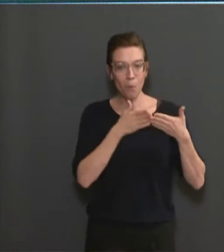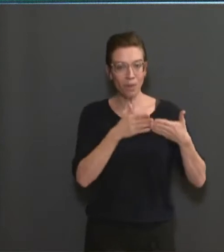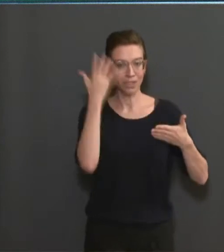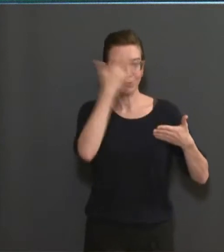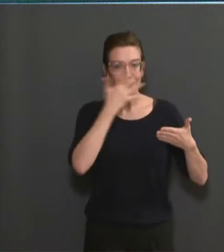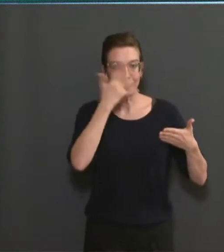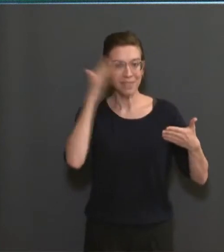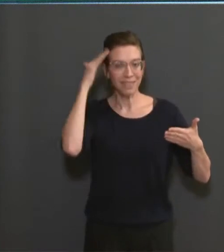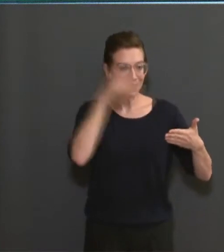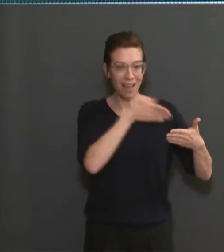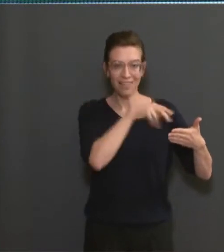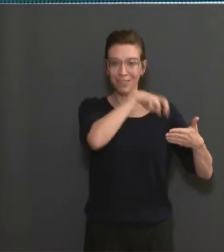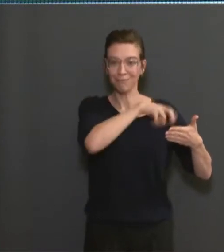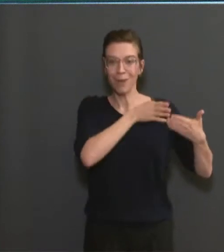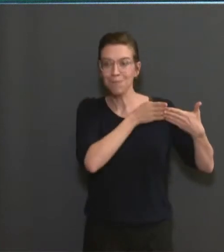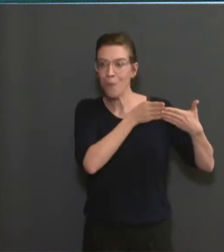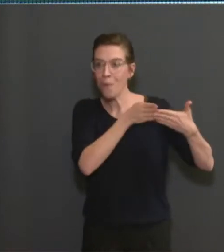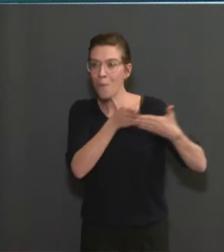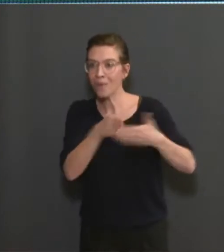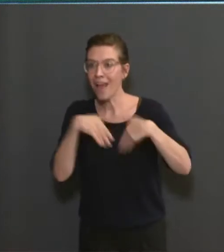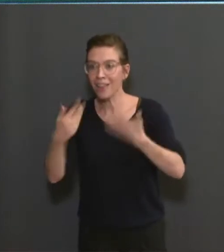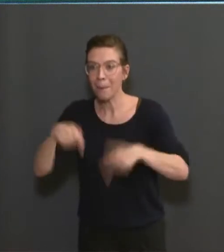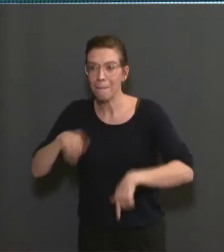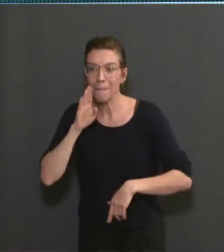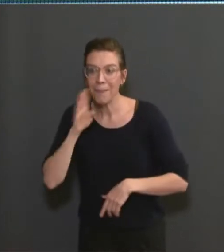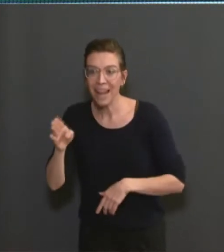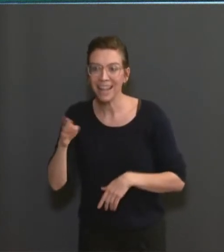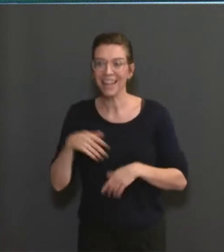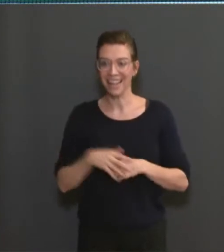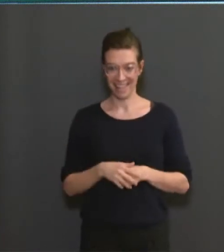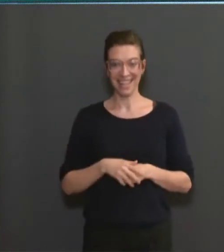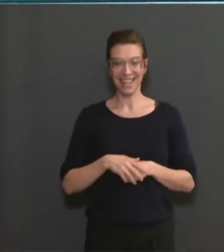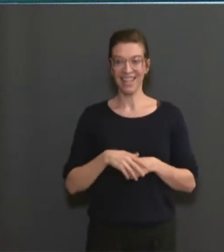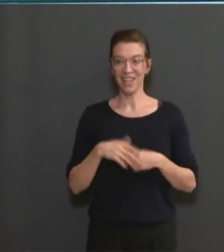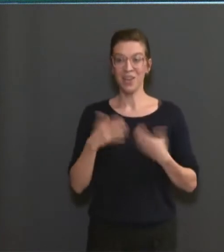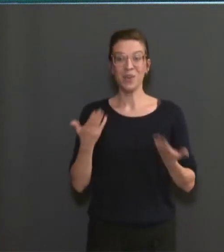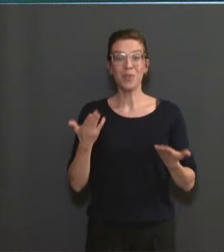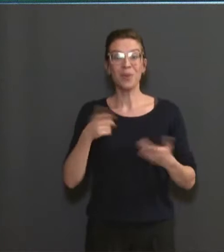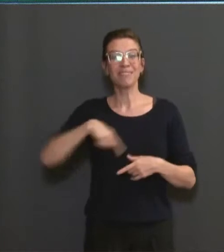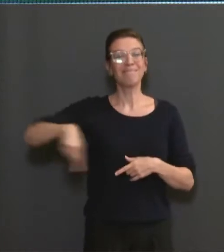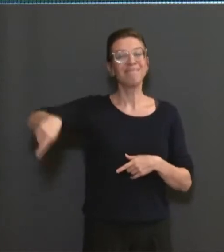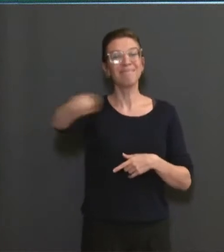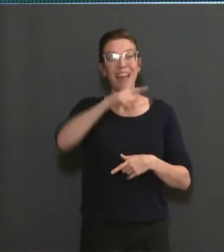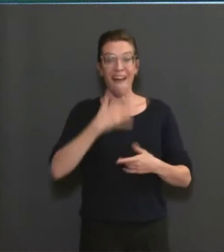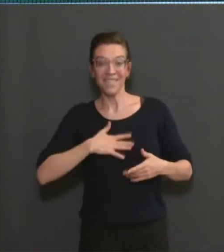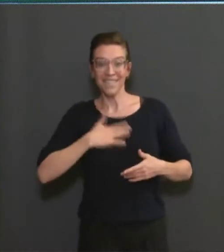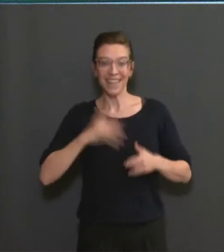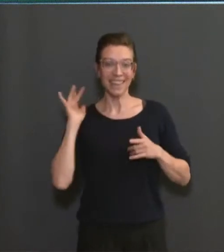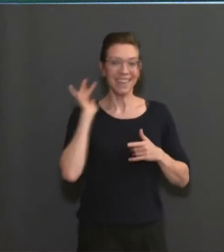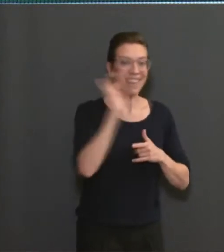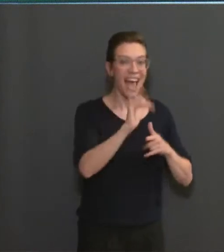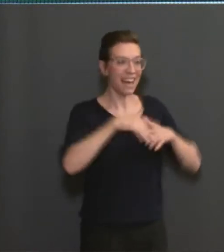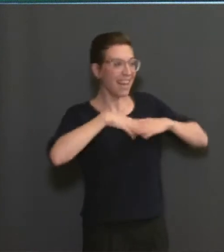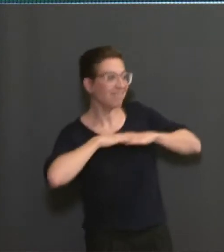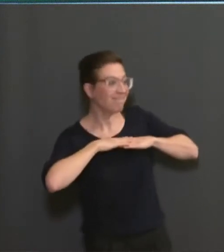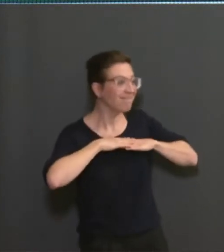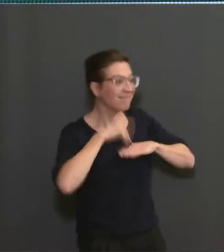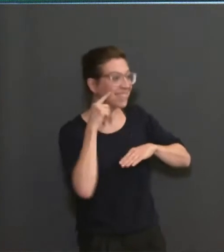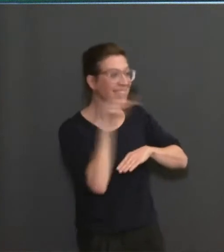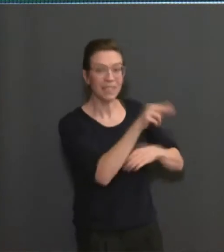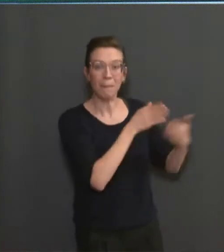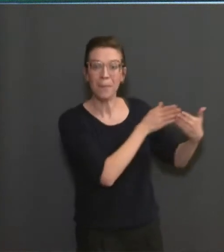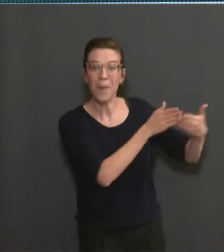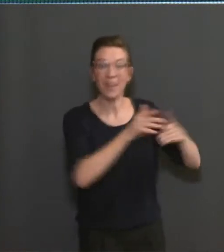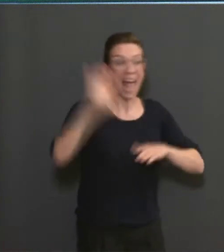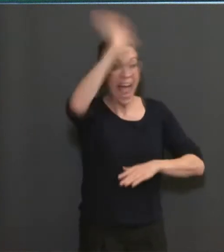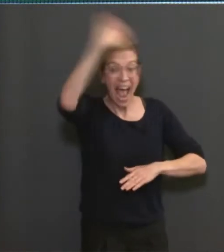coronamaatregelen konden de kinderen dit jaar de Sint niet persoonlijk opwachten naast het water, maar hebben ze zijn intrede op